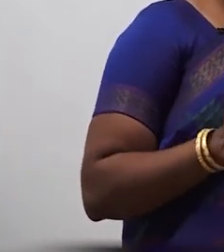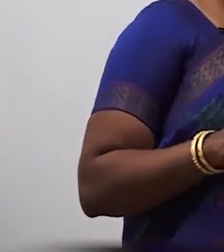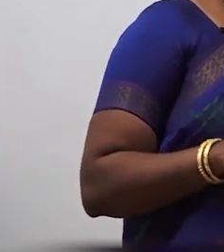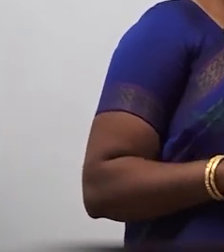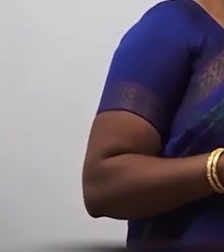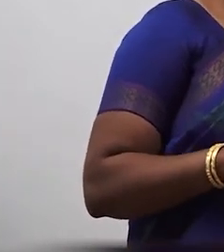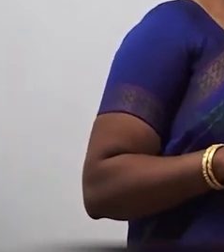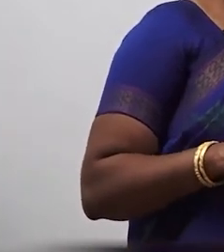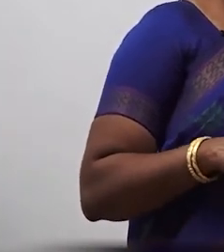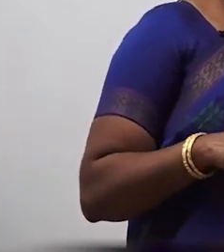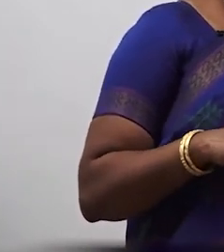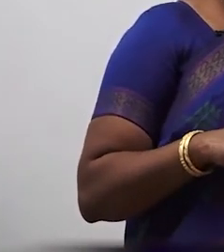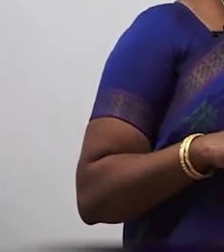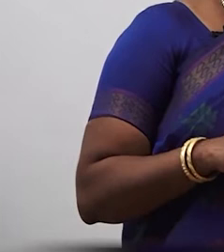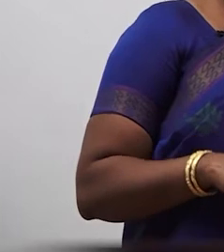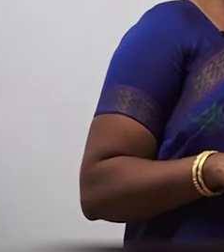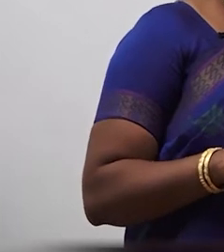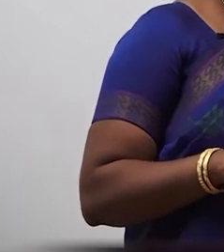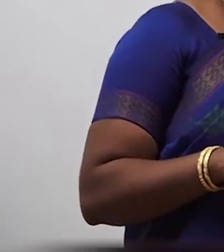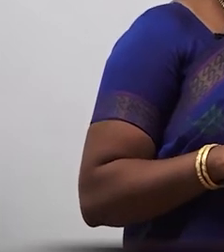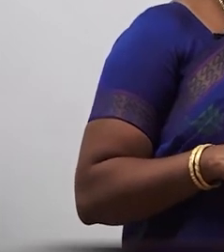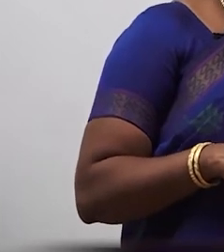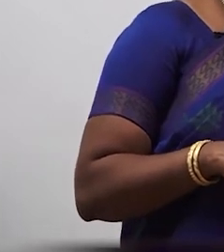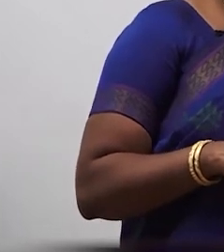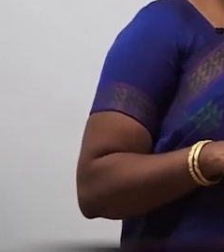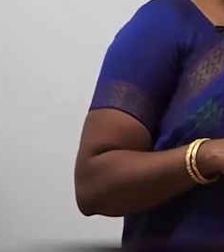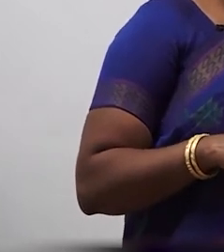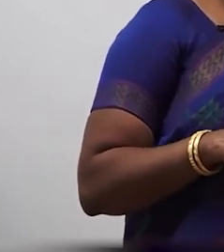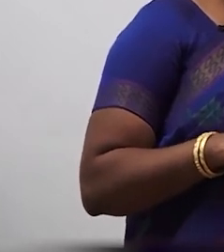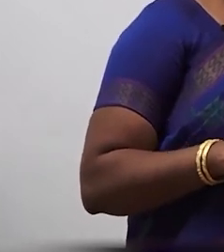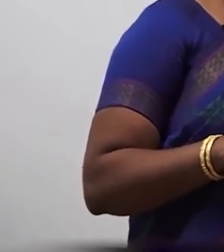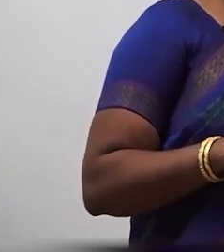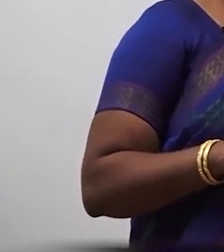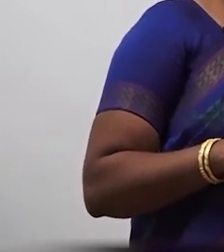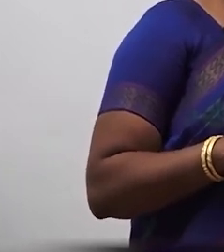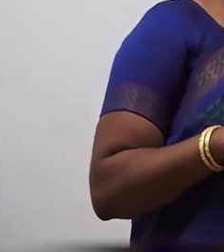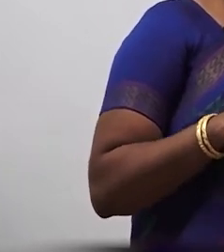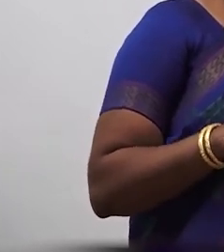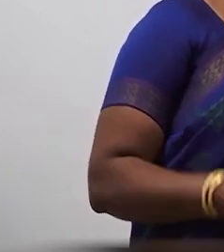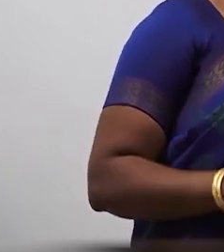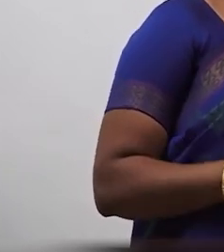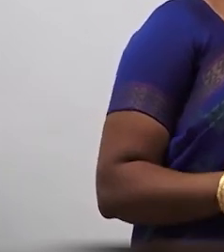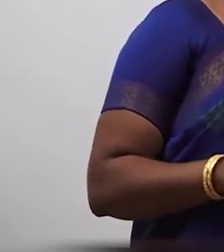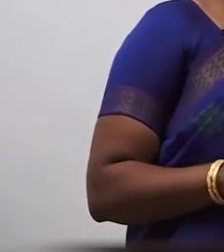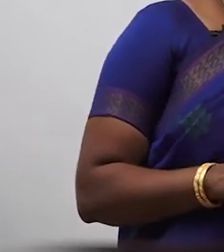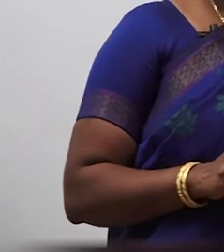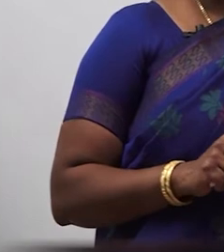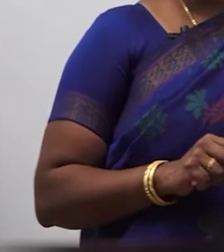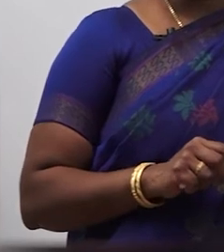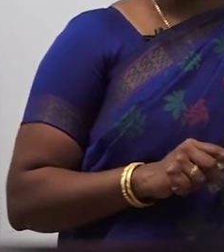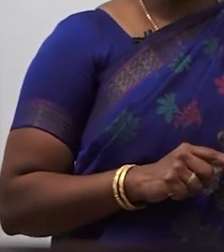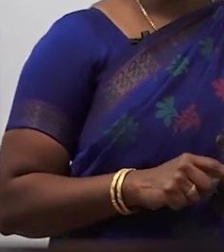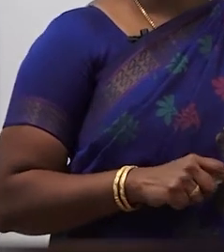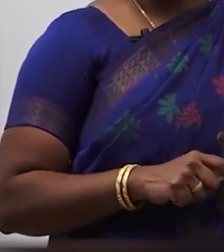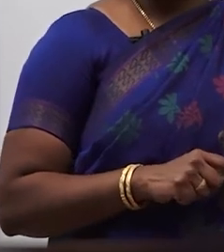90 டிகிரியை விட குறைவாகவும் இருந்தால் அது குறுங்கோணம் அப்படினு சொல்வோம். செங்கோணம்னா என்ன? கரெக்ட்டா 90 டிகிரி இருந்ததுனா